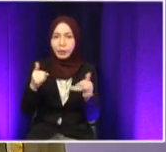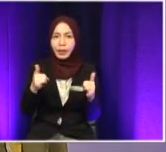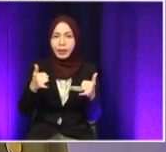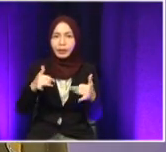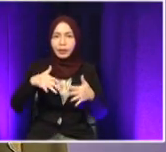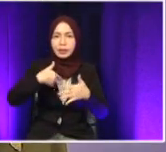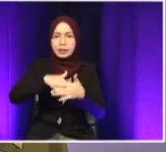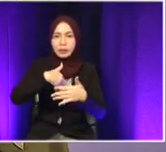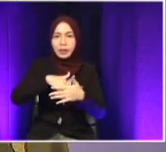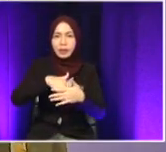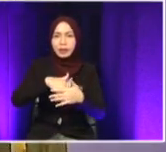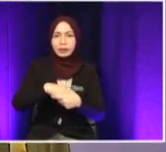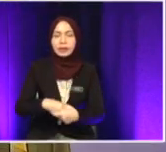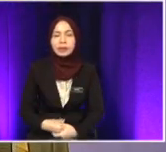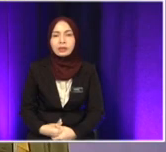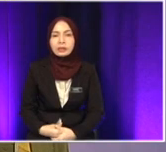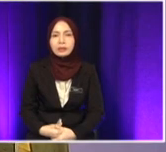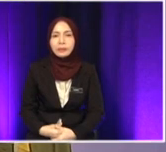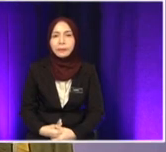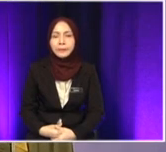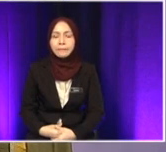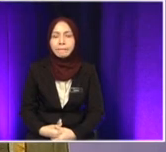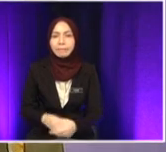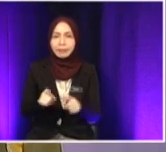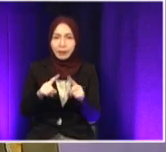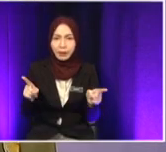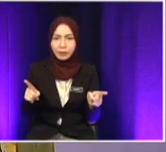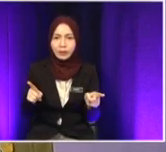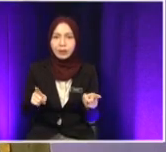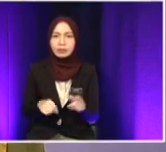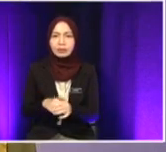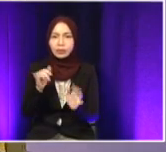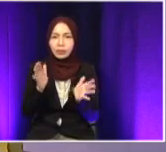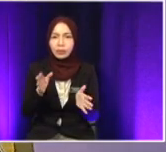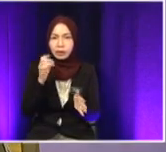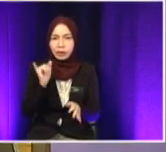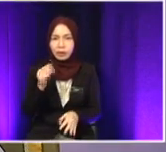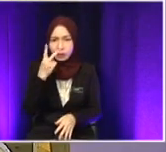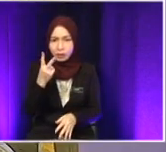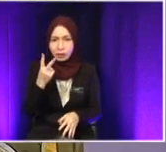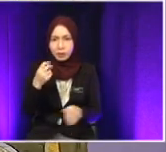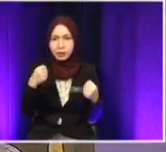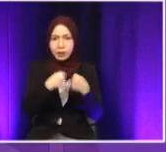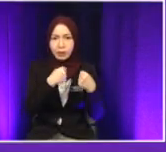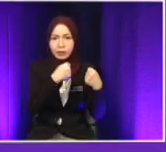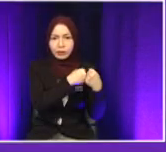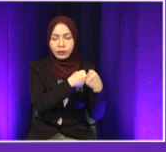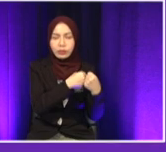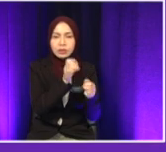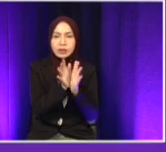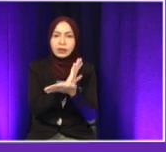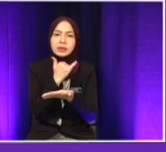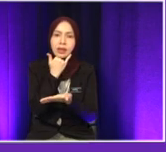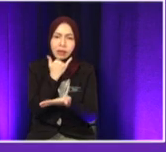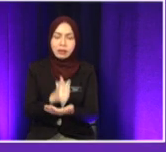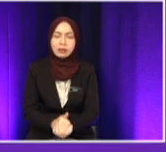terlalu obses kan katanya itulah yang dikatakan melampau batas seterusnya jadi unsur